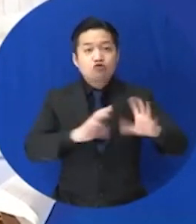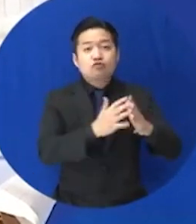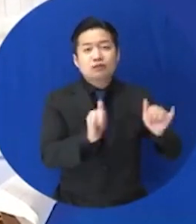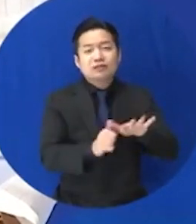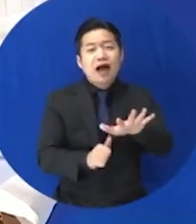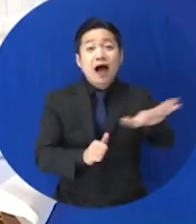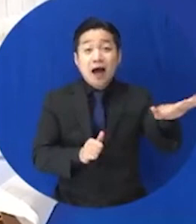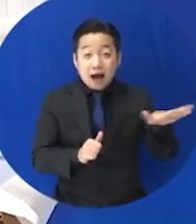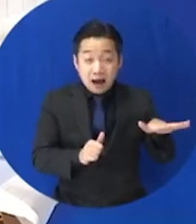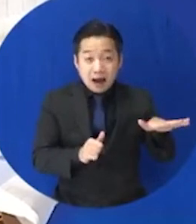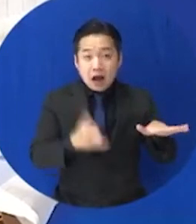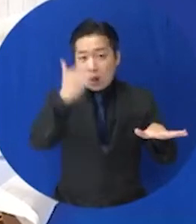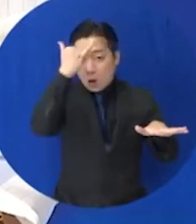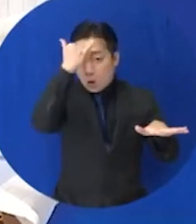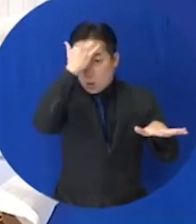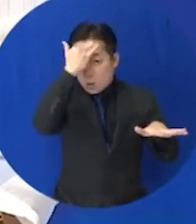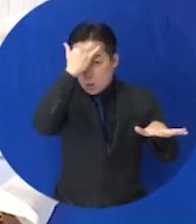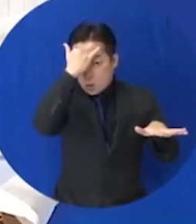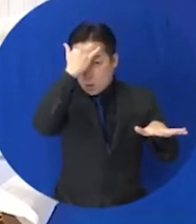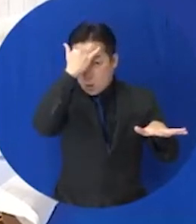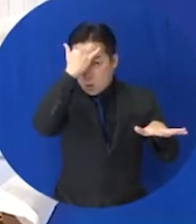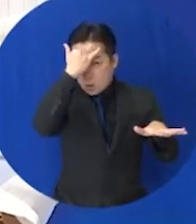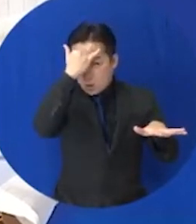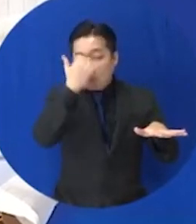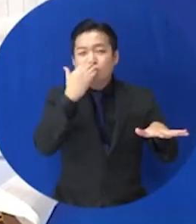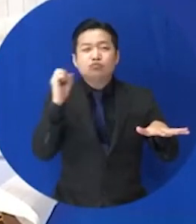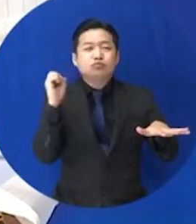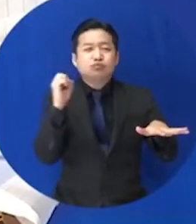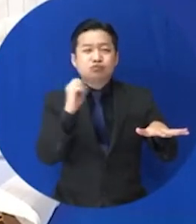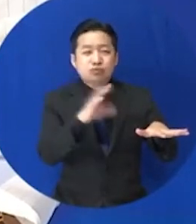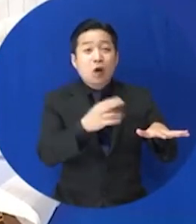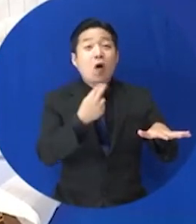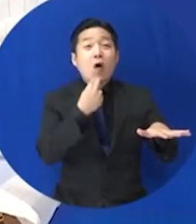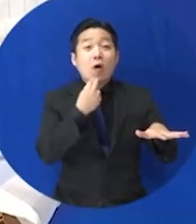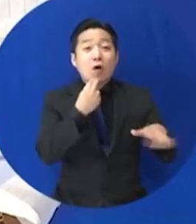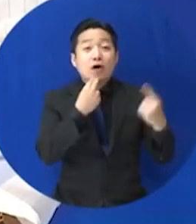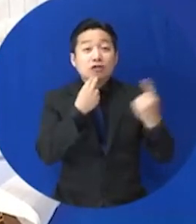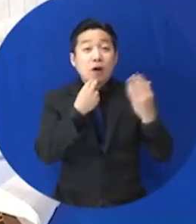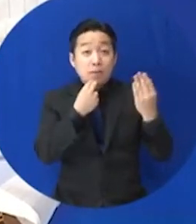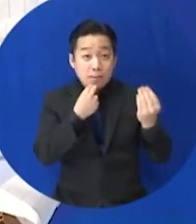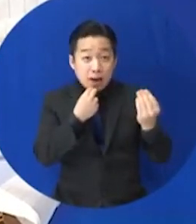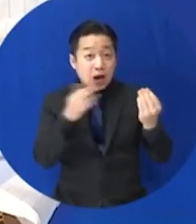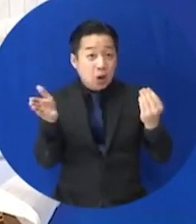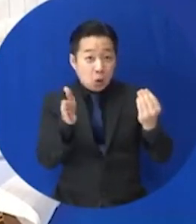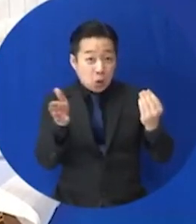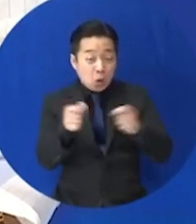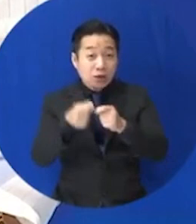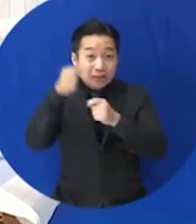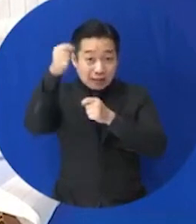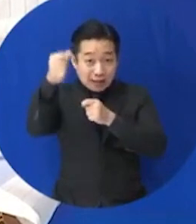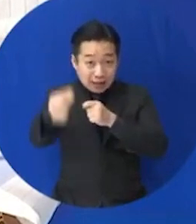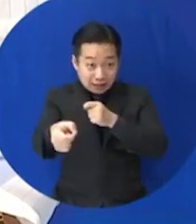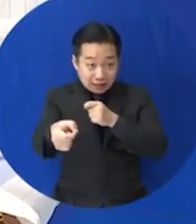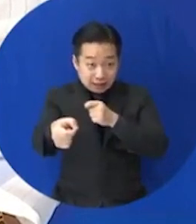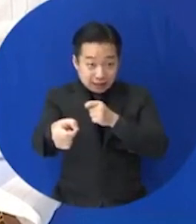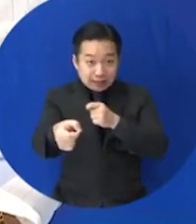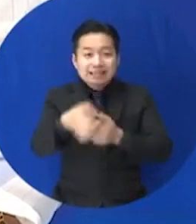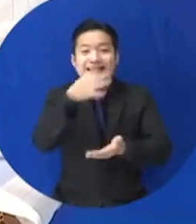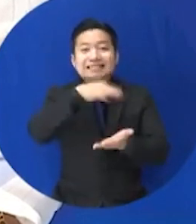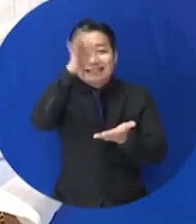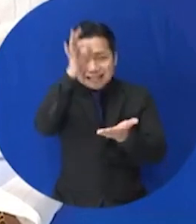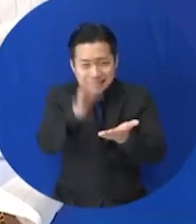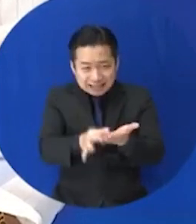모두가 도덕적 해이가 발생하지 않는 수준, 1,000만 원 정도의 장기 저리 대출의